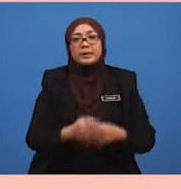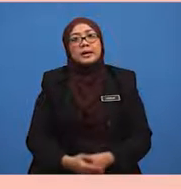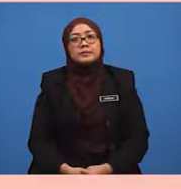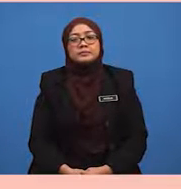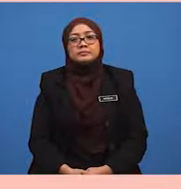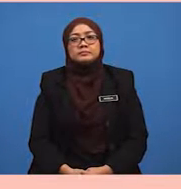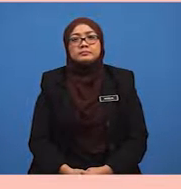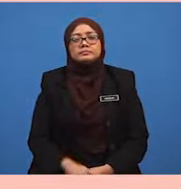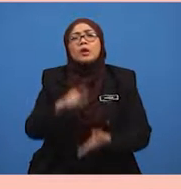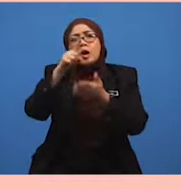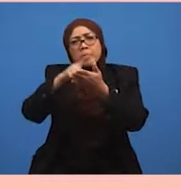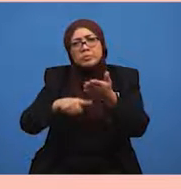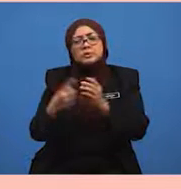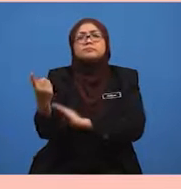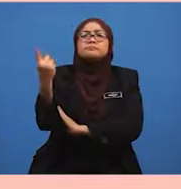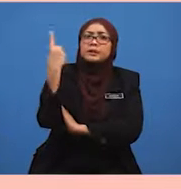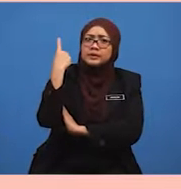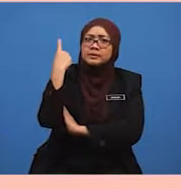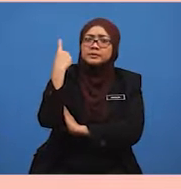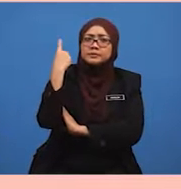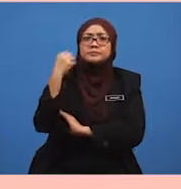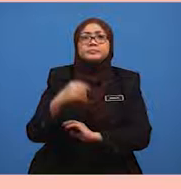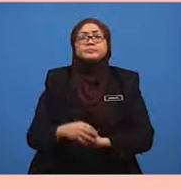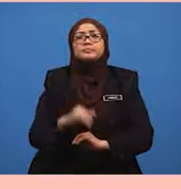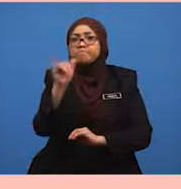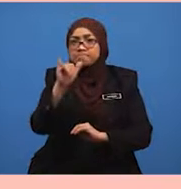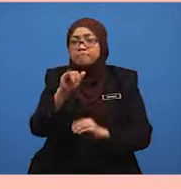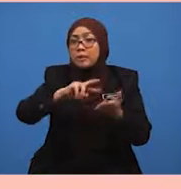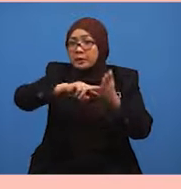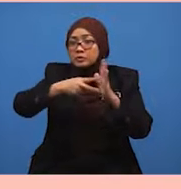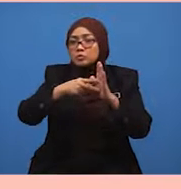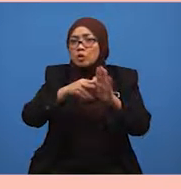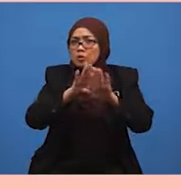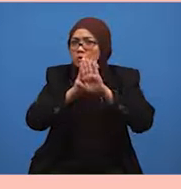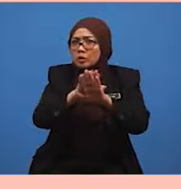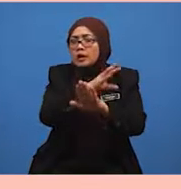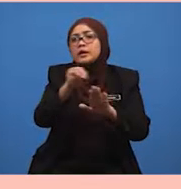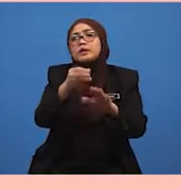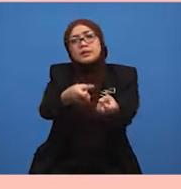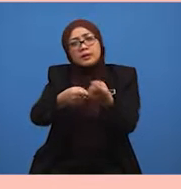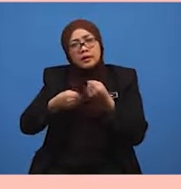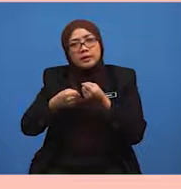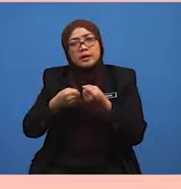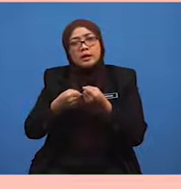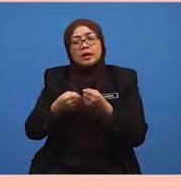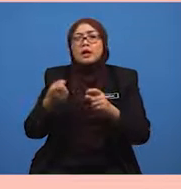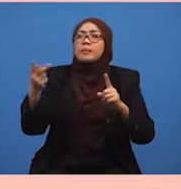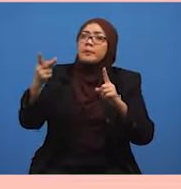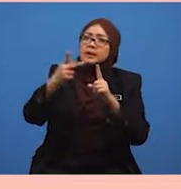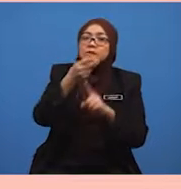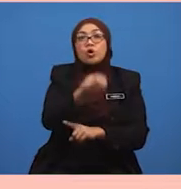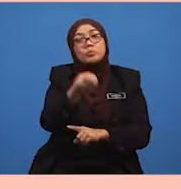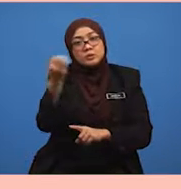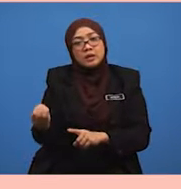Apakah itu daya? Daya ialah tolakan dan tarikan ke atas sesuatu objek yang akan